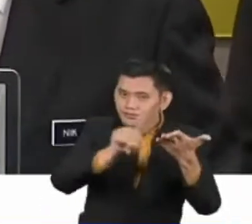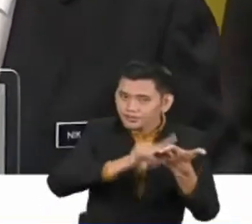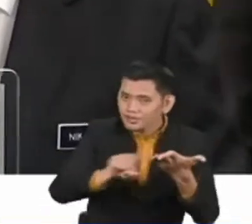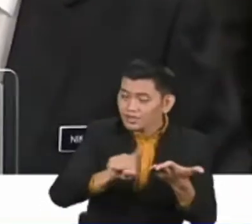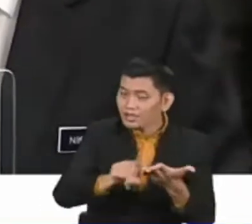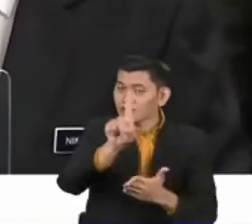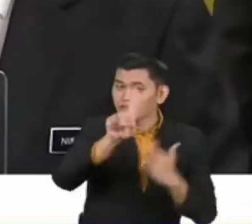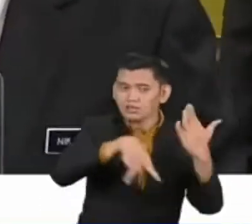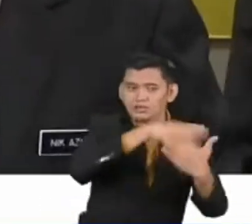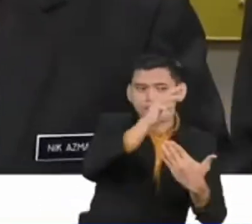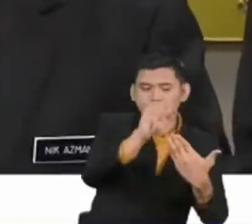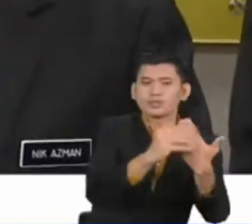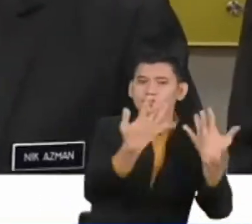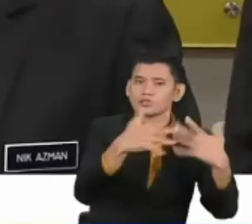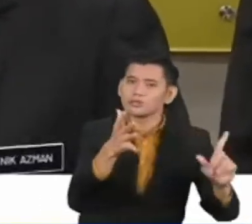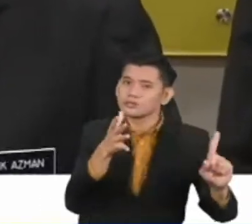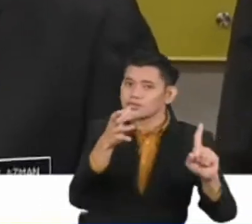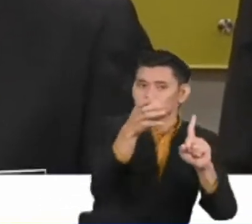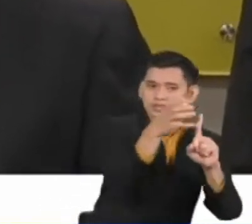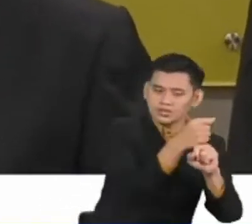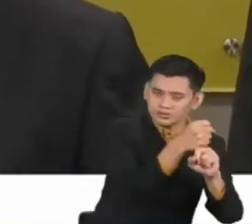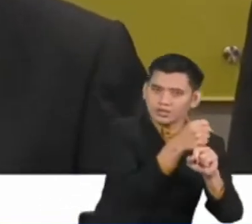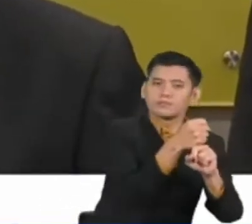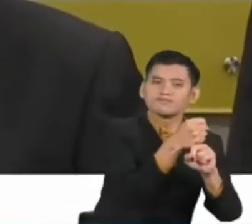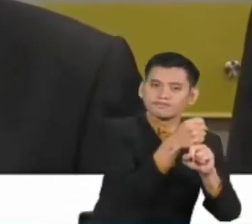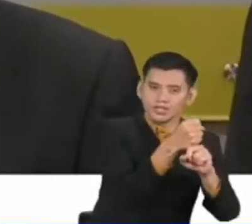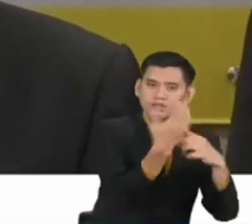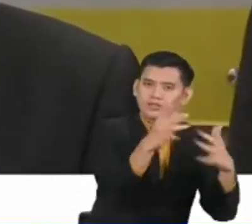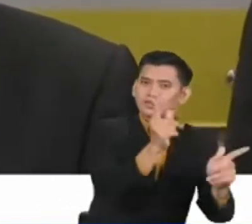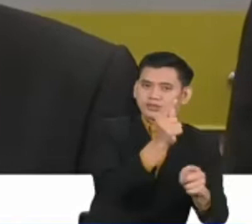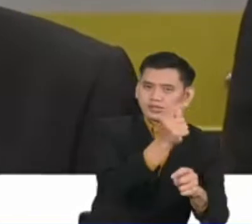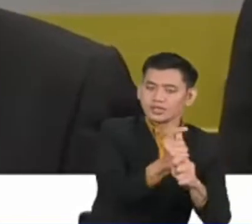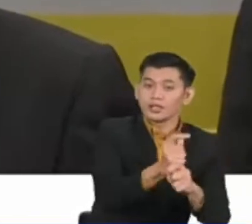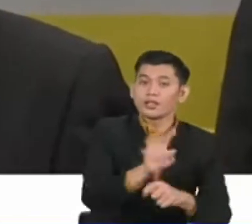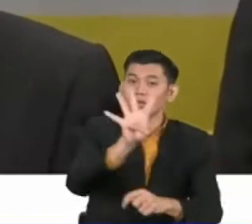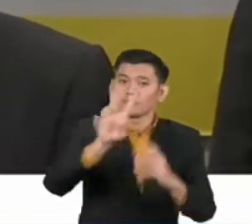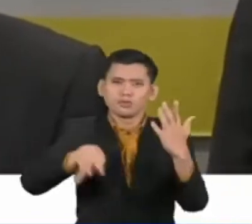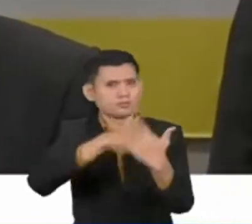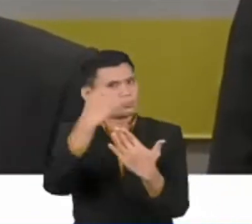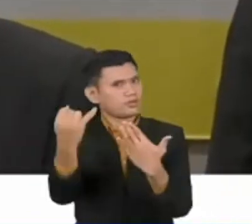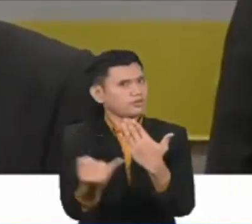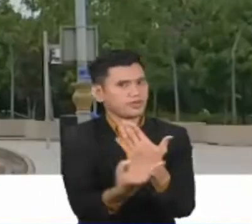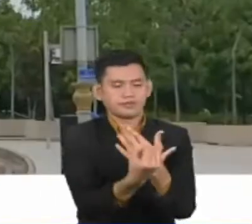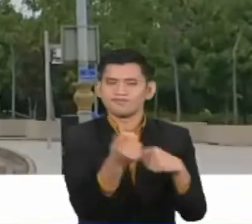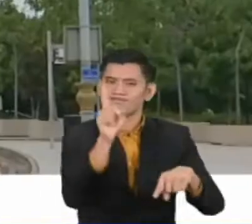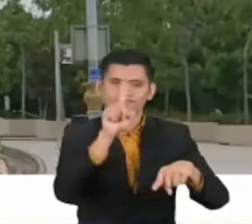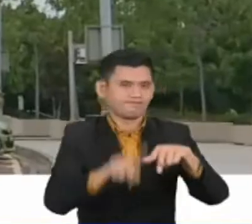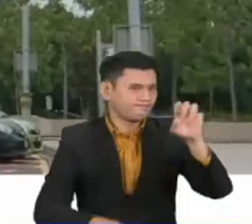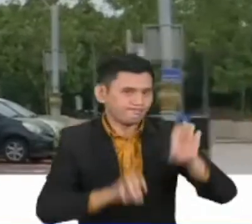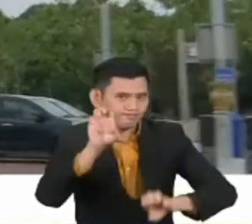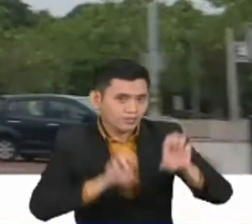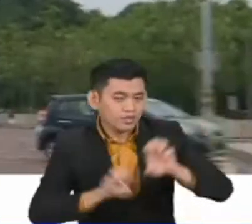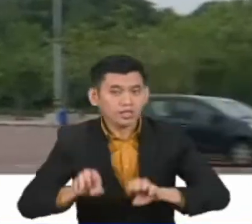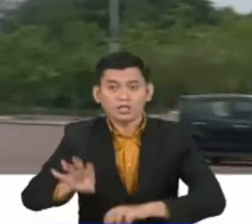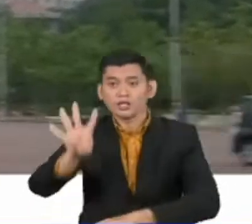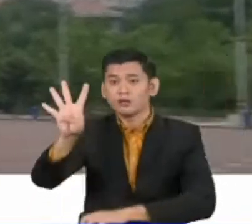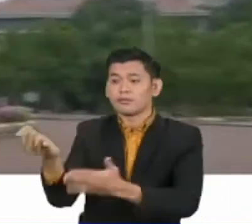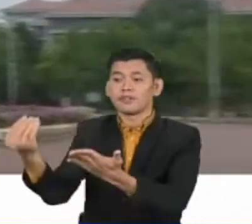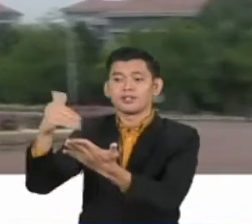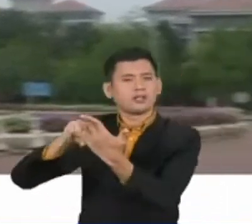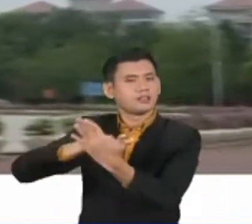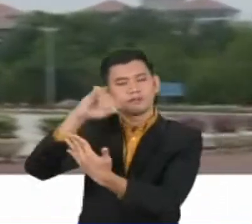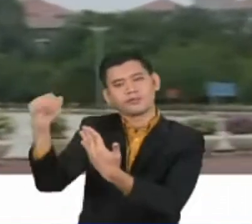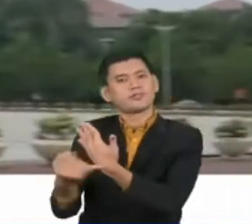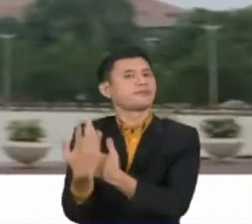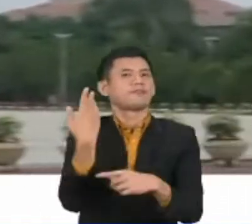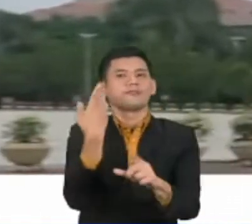satu program telah mencapai objektif ditetapkan, 4 projek tidak dapat diukur dan 4 lagi projek